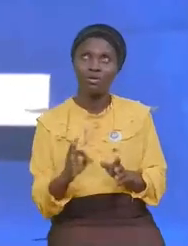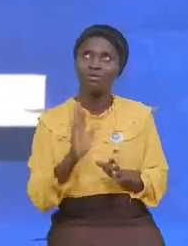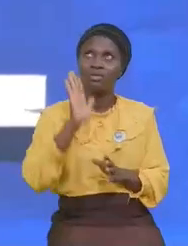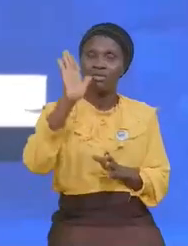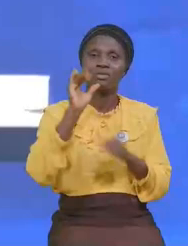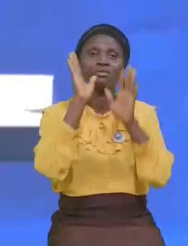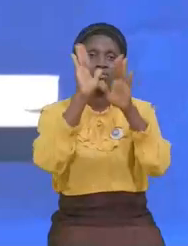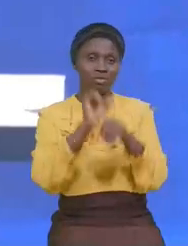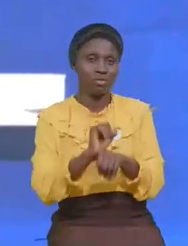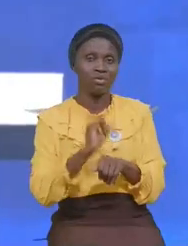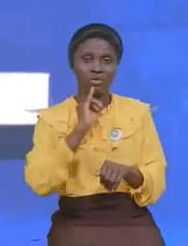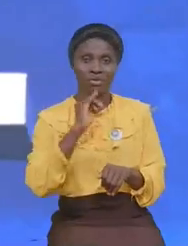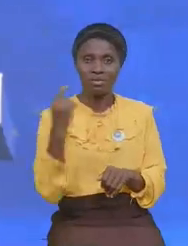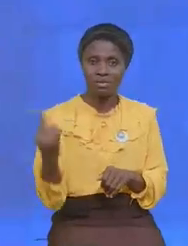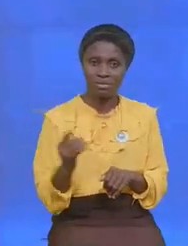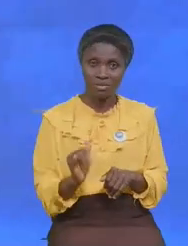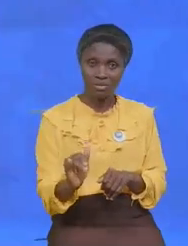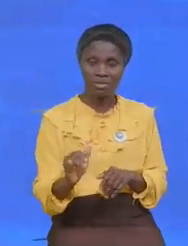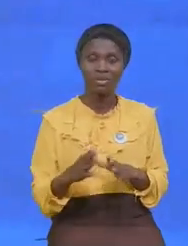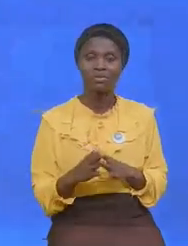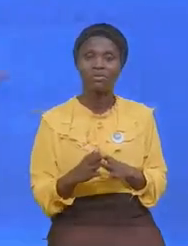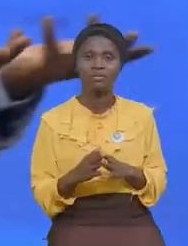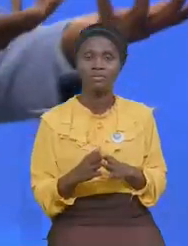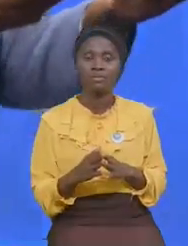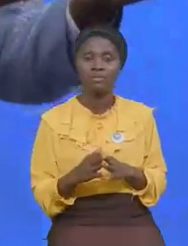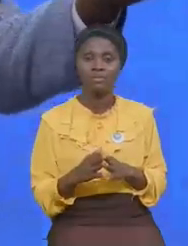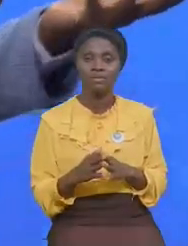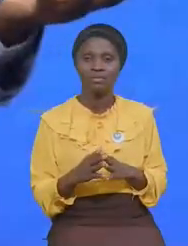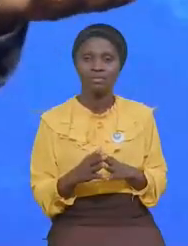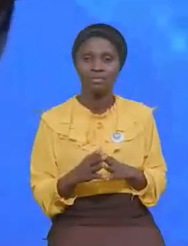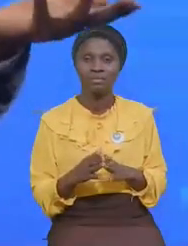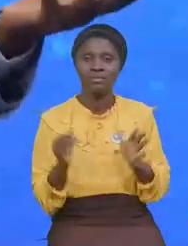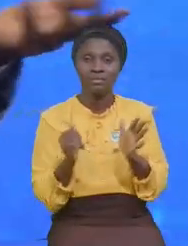et la manifestation de sa parole et de ses miracles, tout est éternel.